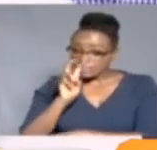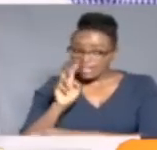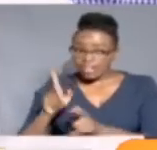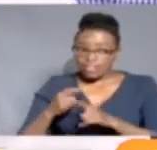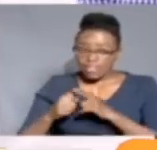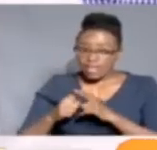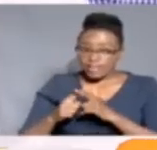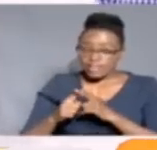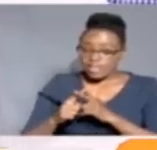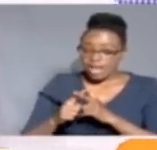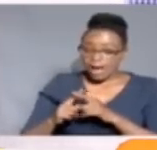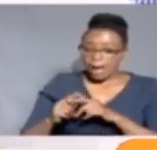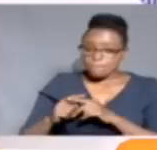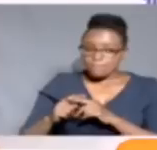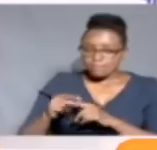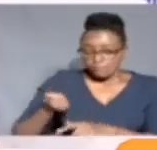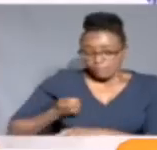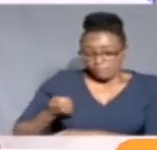pale